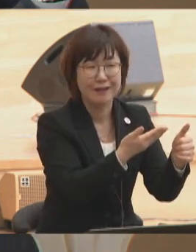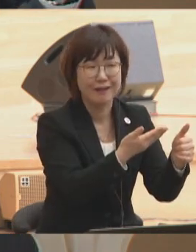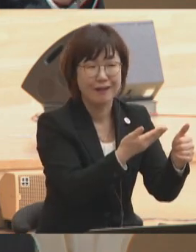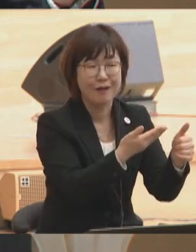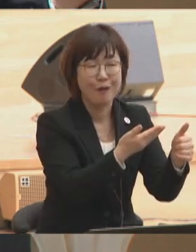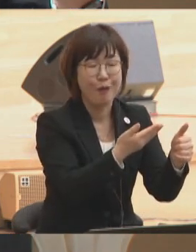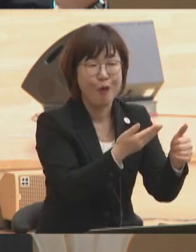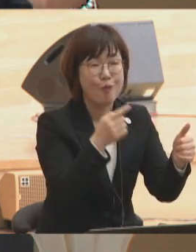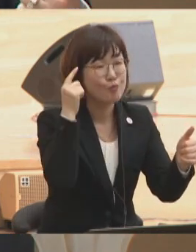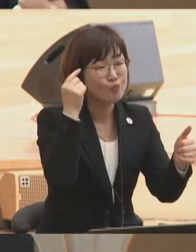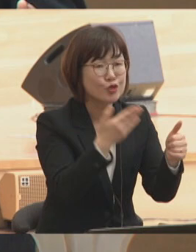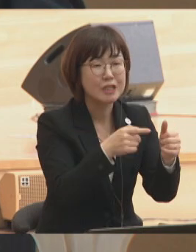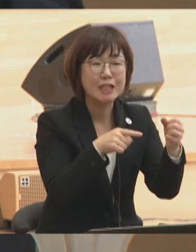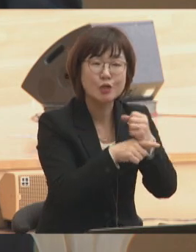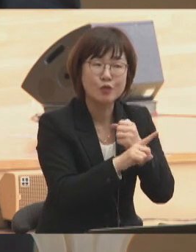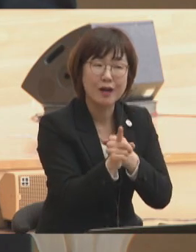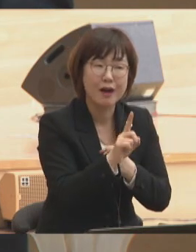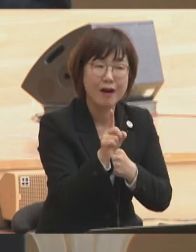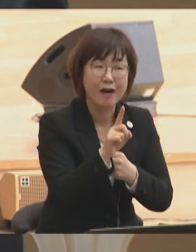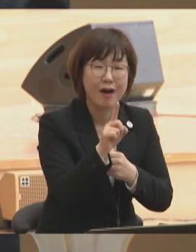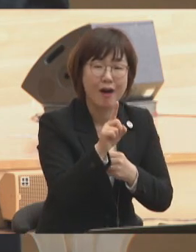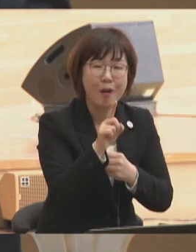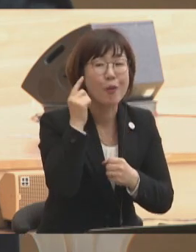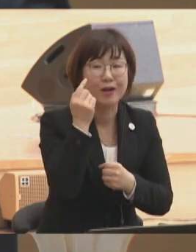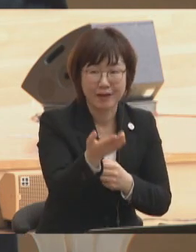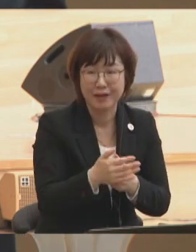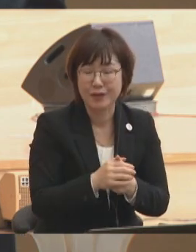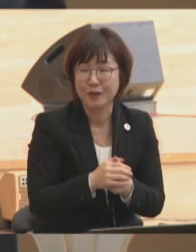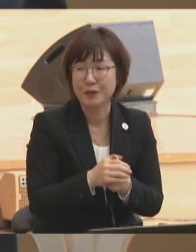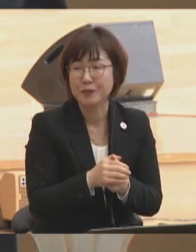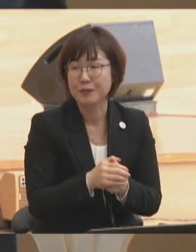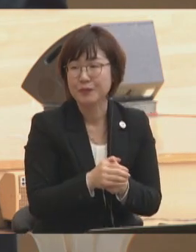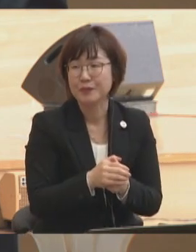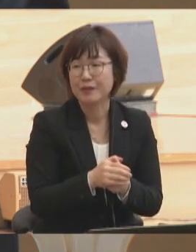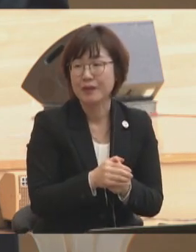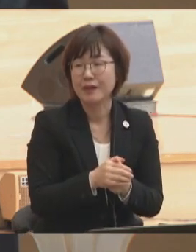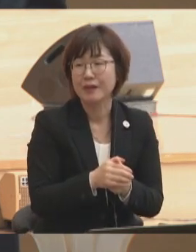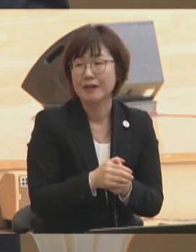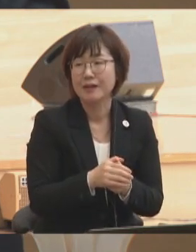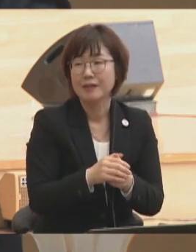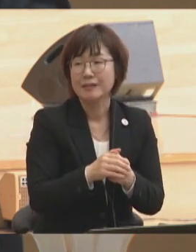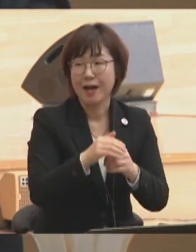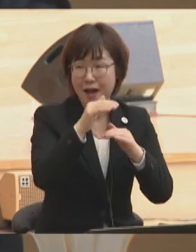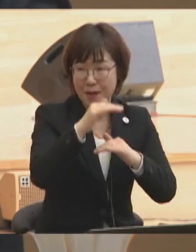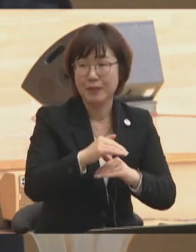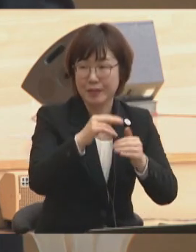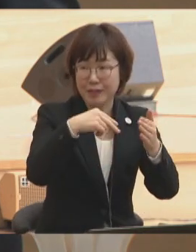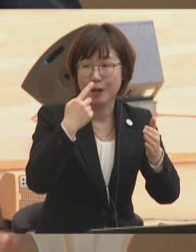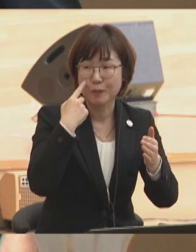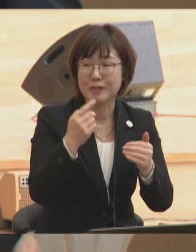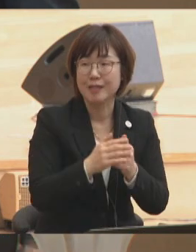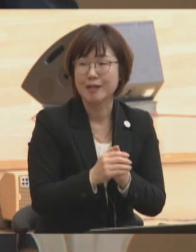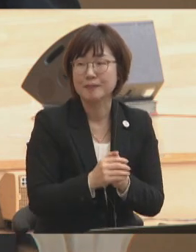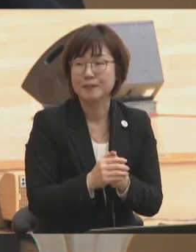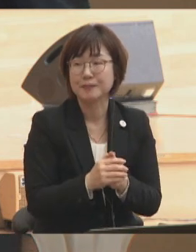물으시죠? 물으신 의도가 그 다음 절에 나옵니다. 왜 그렇게 말씀하셨느냐? 자, 읽어볼까요? 여기 어떤 뉘앙스인지 딱